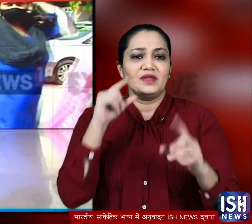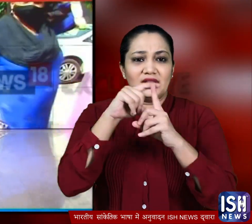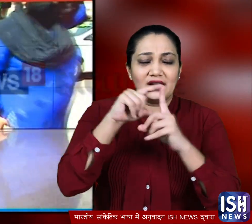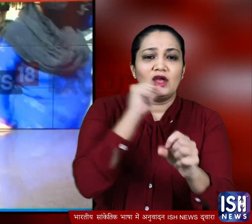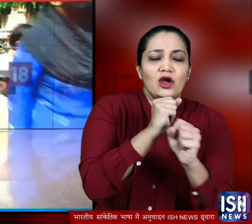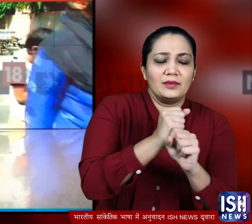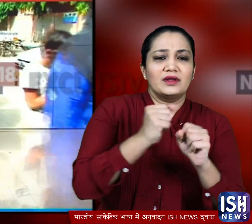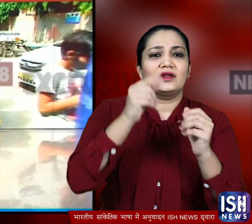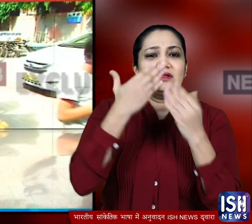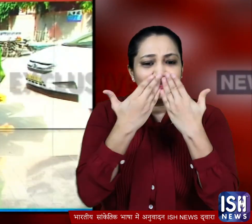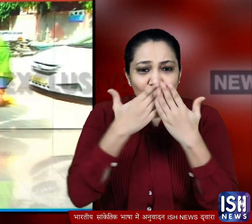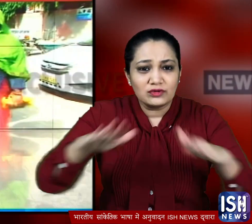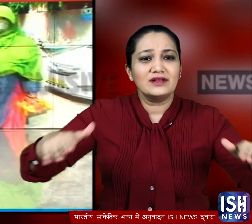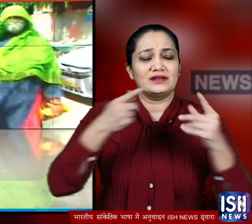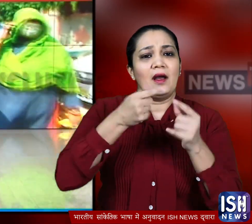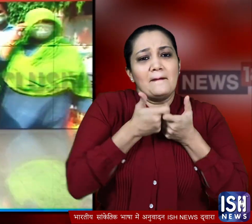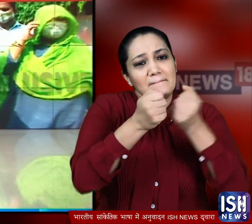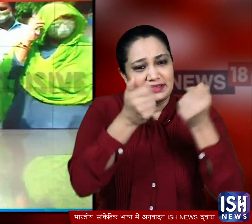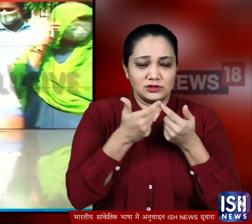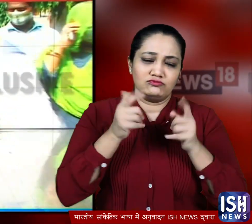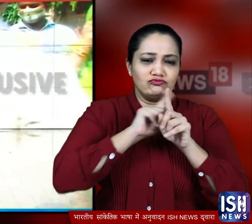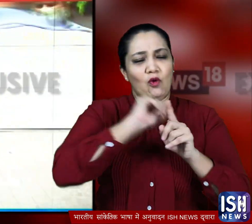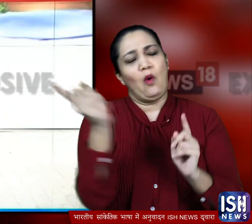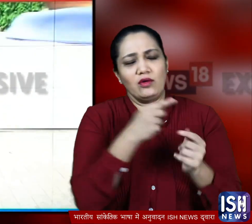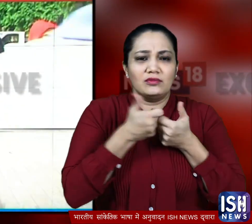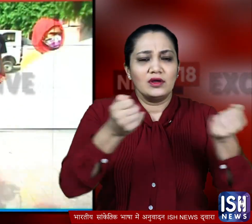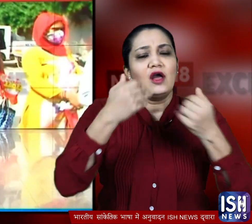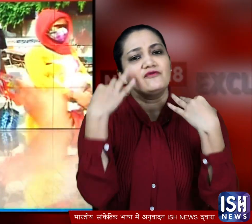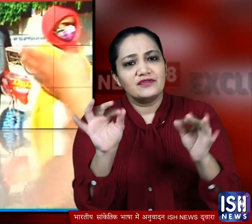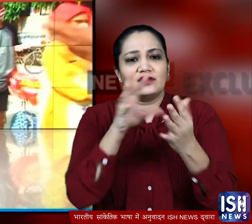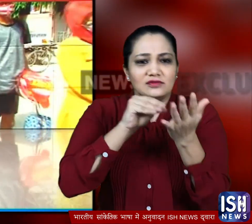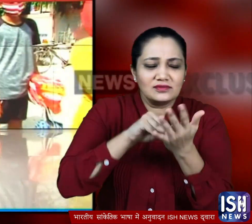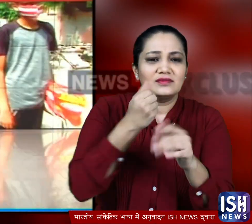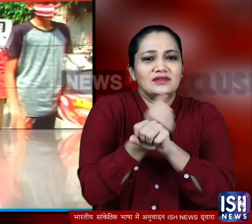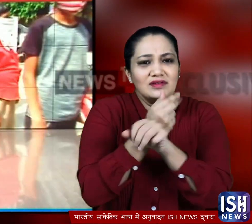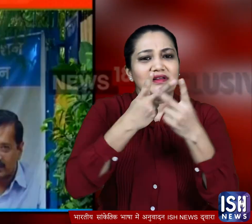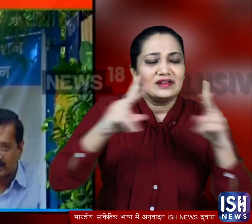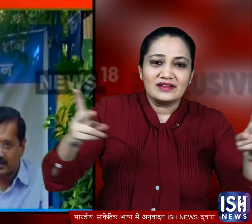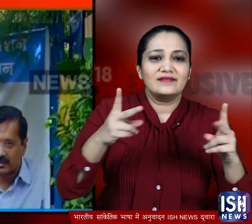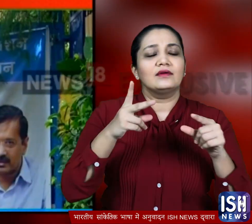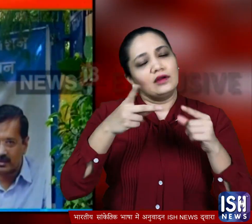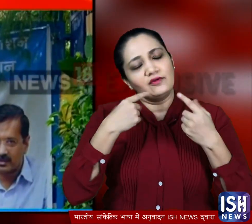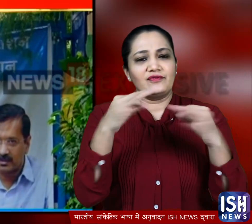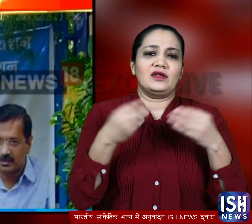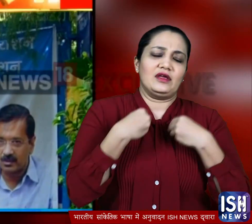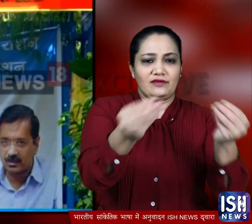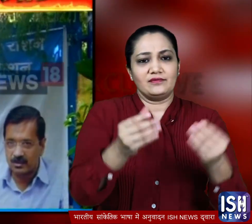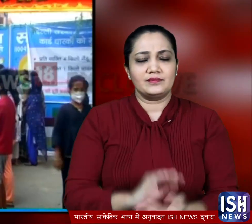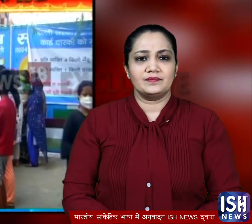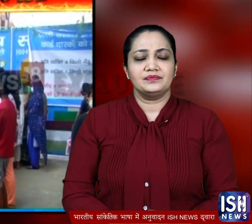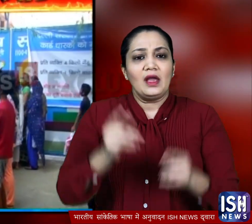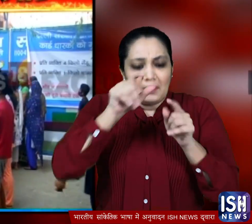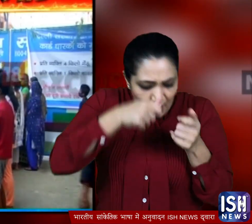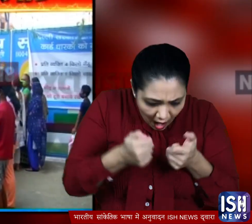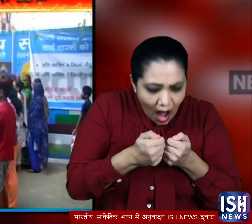के सरकारी स्कूलों में पढ़ने वाले छात्रों को मैसेज किया गया था कि उन्हें मुफ्त राशन दिया जाएगा, और ये मैसेज पढ़ते ही